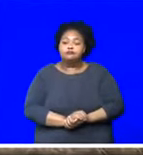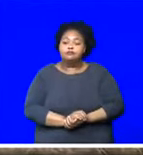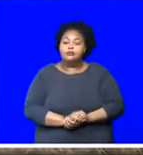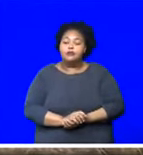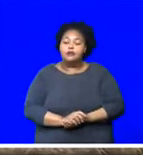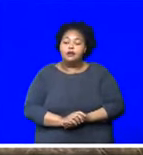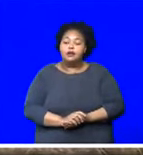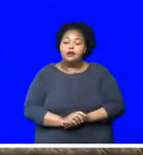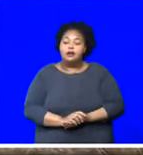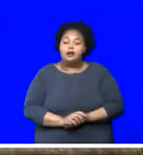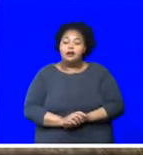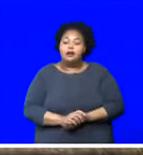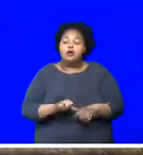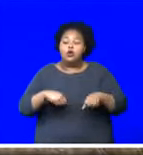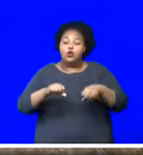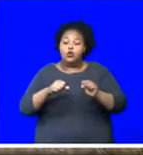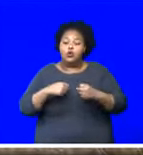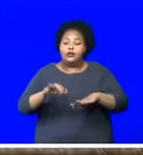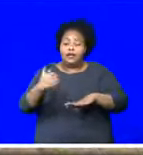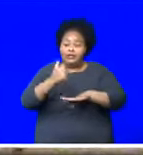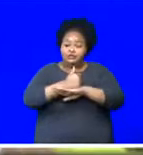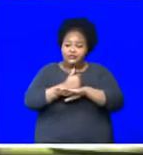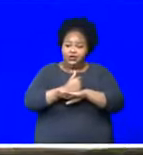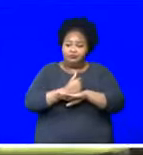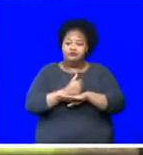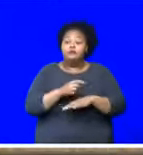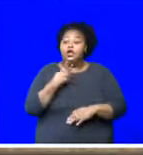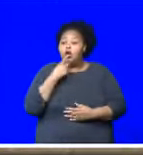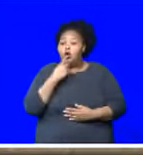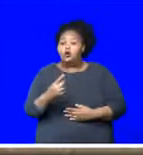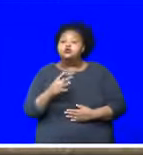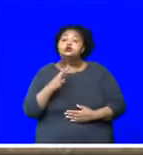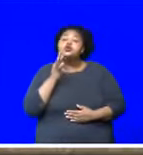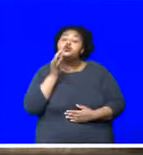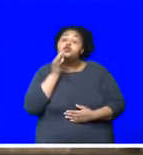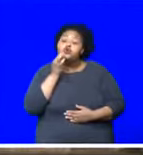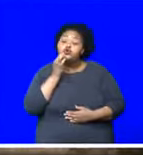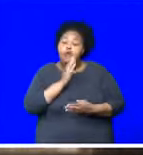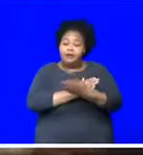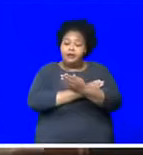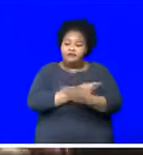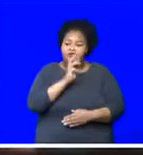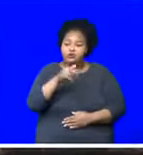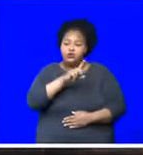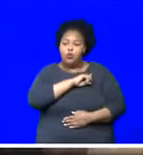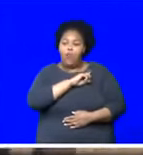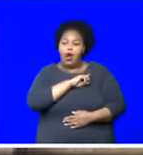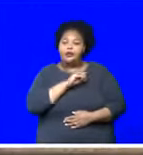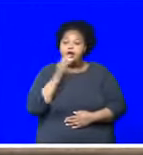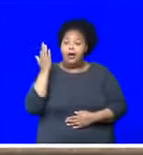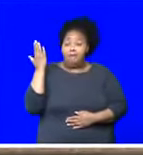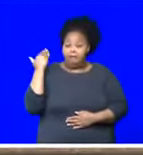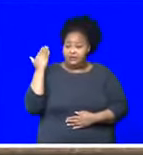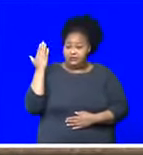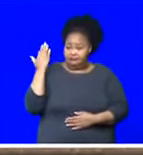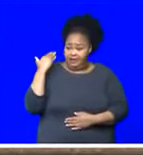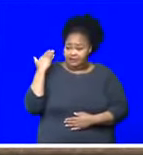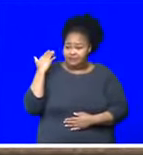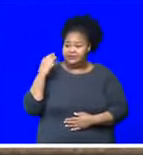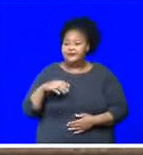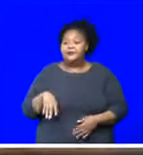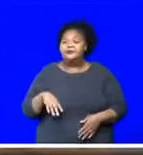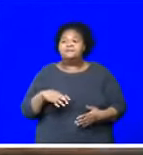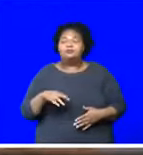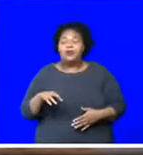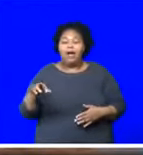uthi bamvu labasha bakule nkundla batawusitakala kakhulu kulandzela ukuthi ngaphambilini bebaphoceleleka ukuthi bahambe